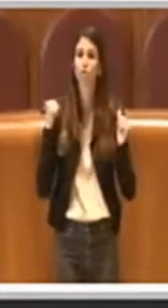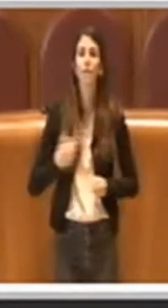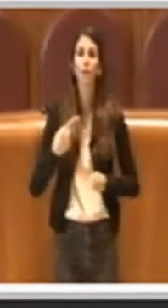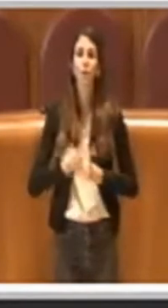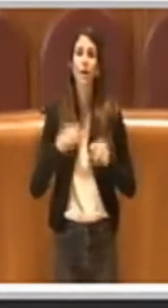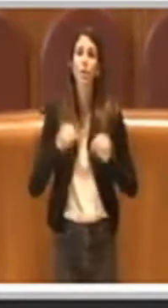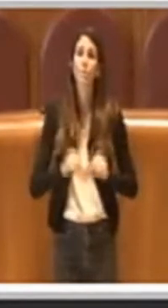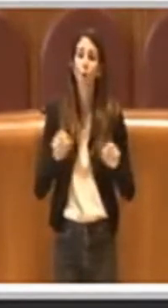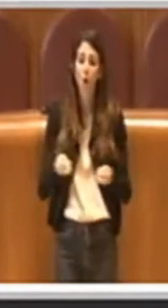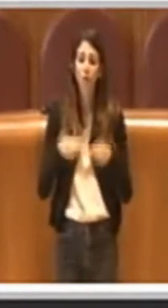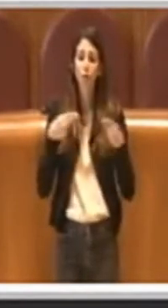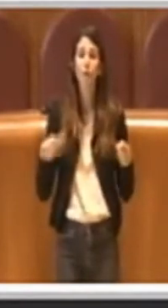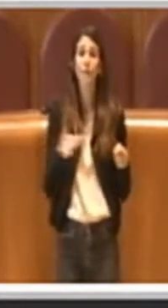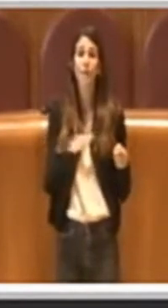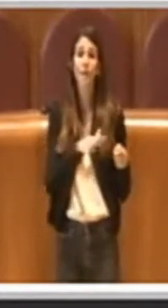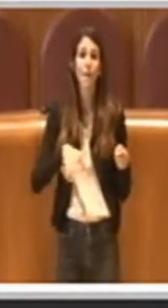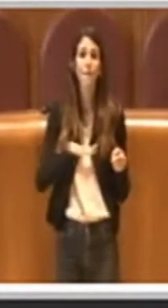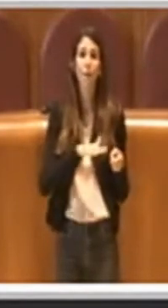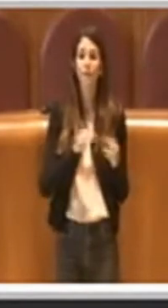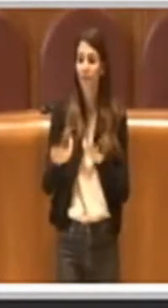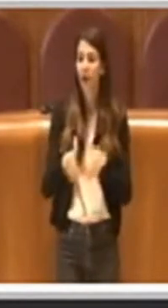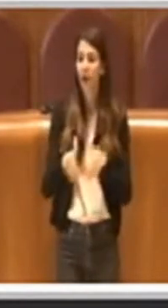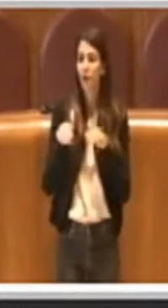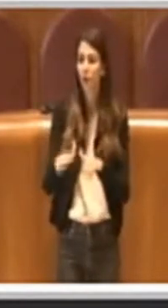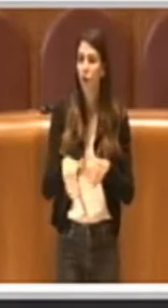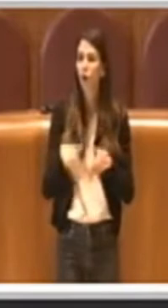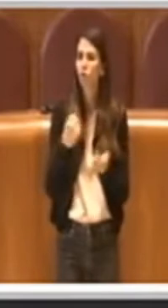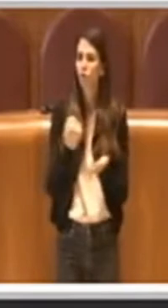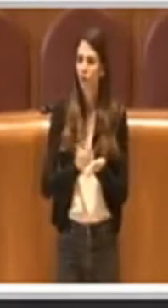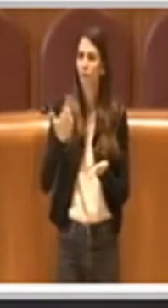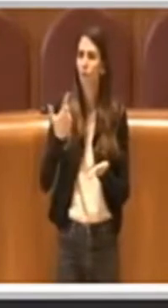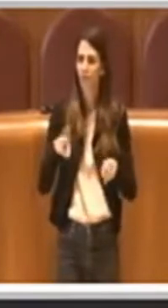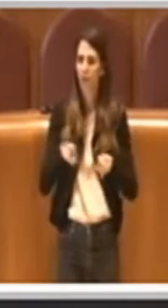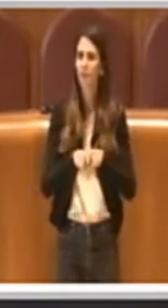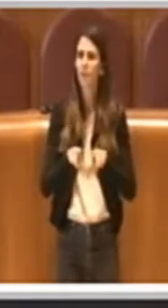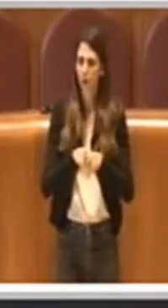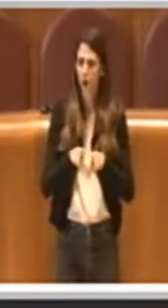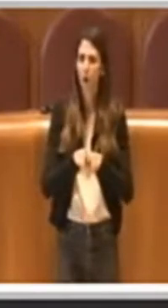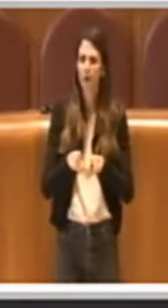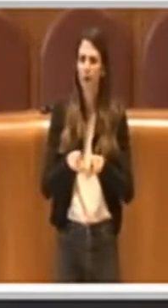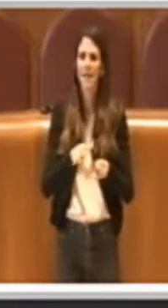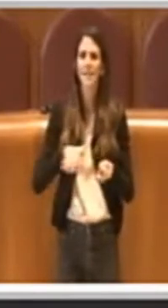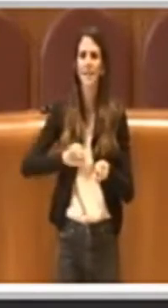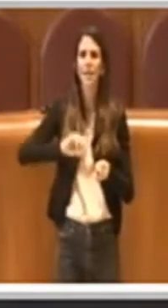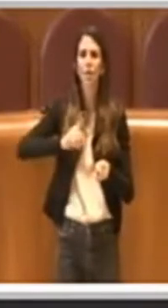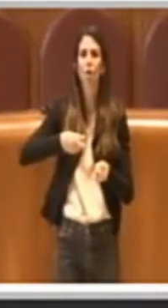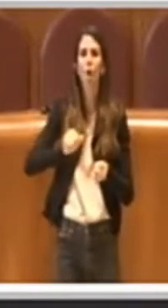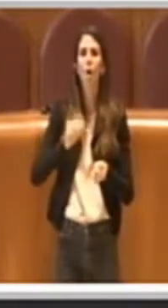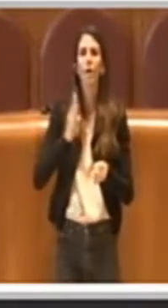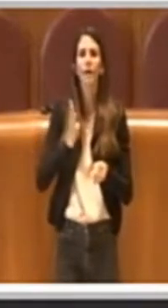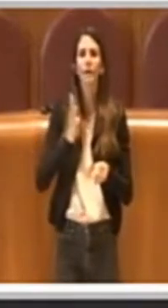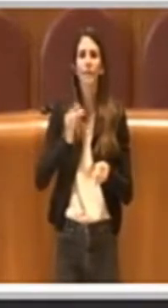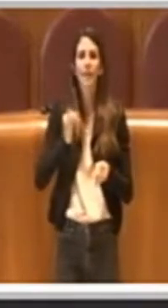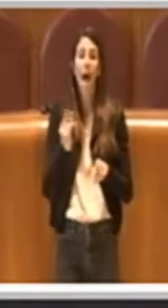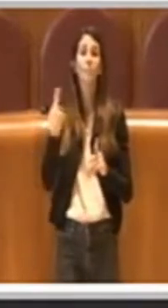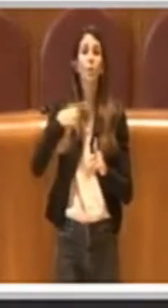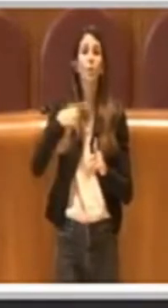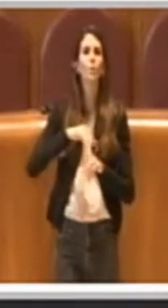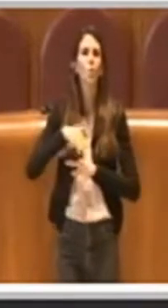archeologici importanti come quello di gaby e poi anche ovviamente per i turisti dagli altri turisti